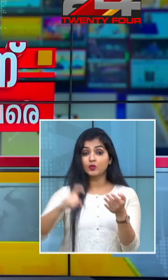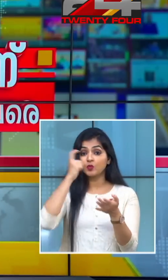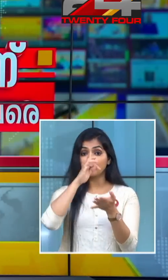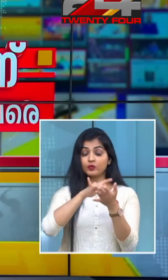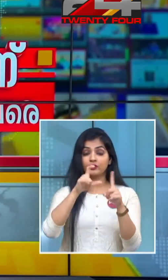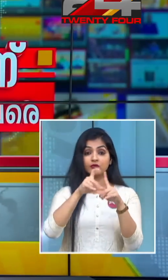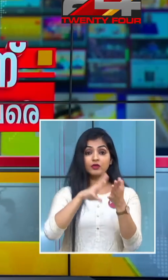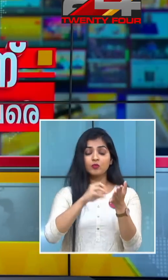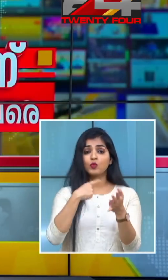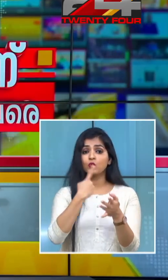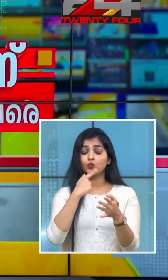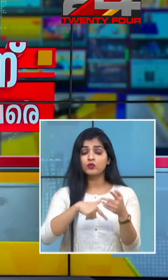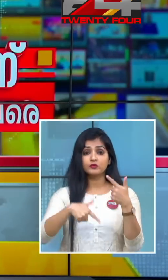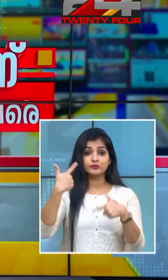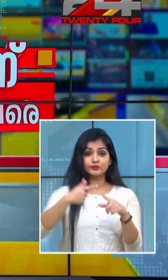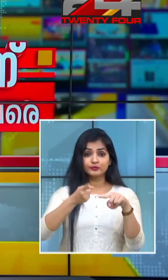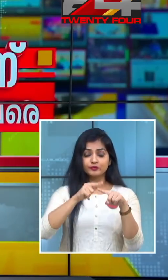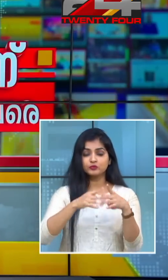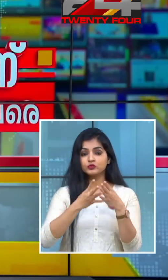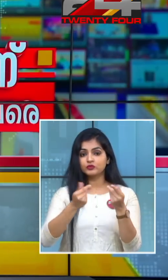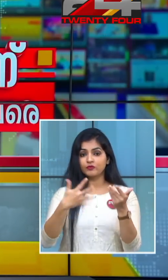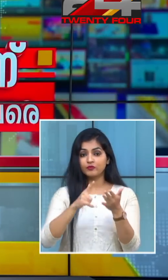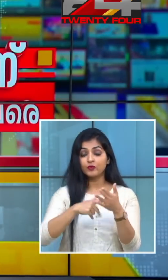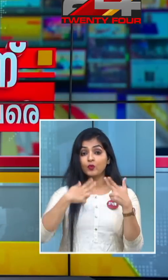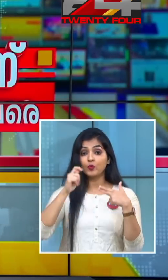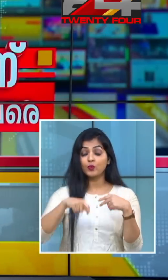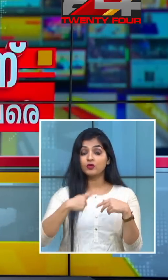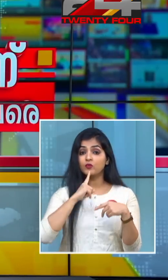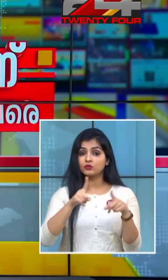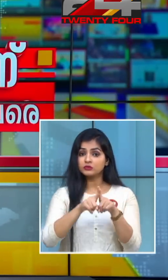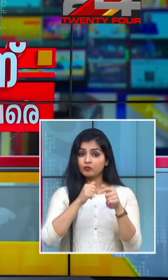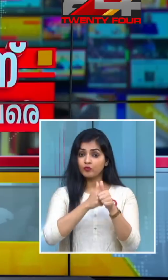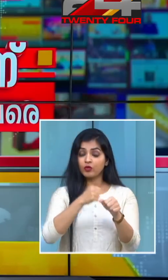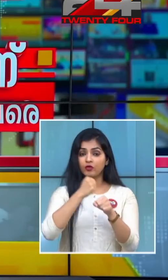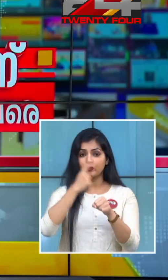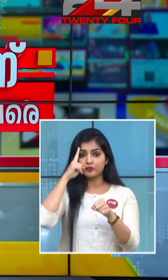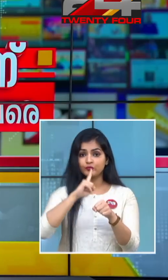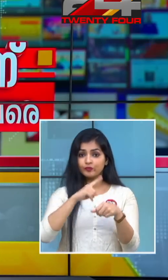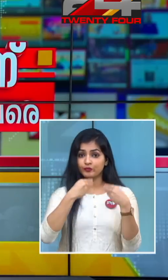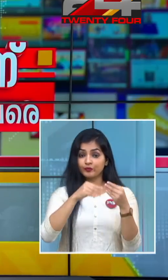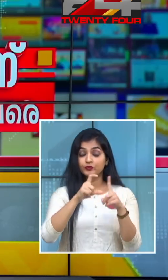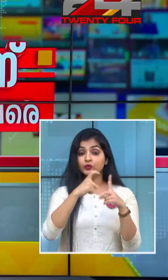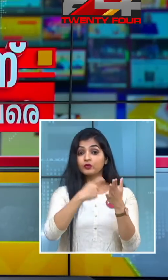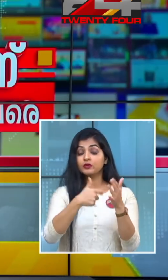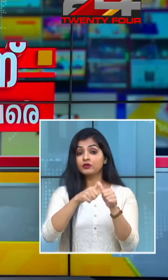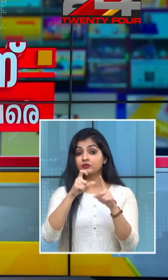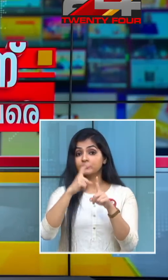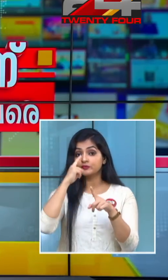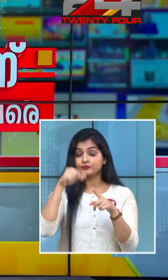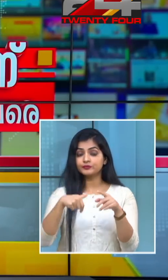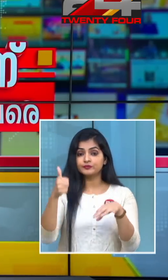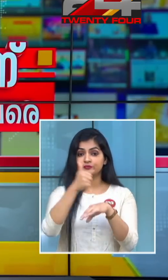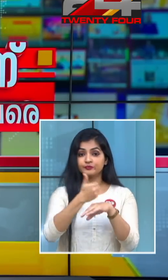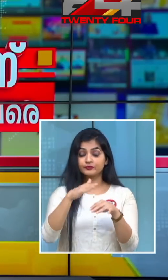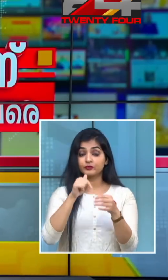കോഴിക്കോട്ടെ DMOR എന്ന തർക്കത്തിന് പരിഹാരം. കോടതി വിധി നടപ്പാക്കാനുള്ള സർക്കാരിന്റെ നിർദ്ദേശത്തെ തുടർന്ന് ഡോക്ടർ ആശാദേവി ചുമതല ഏറ്റെടുത്തു. തർക്കത്തെ തുടർന്ന് ഇന്നലെയും ഇന്നും